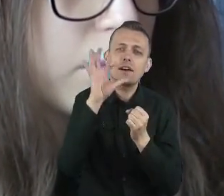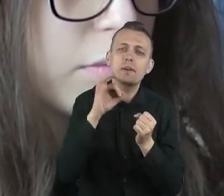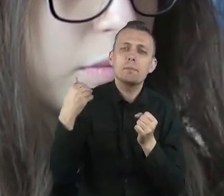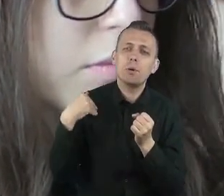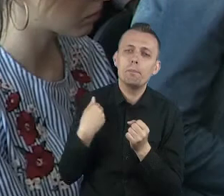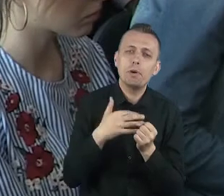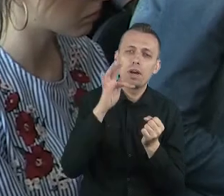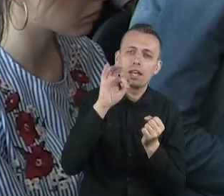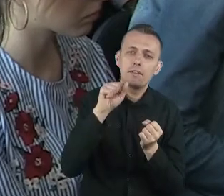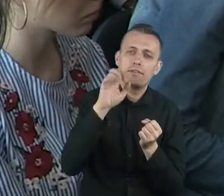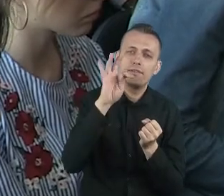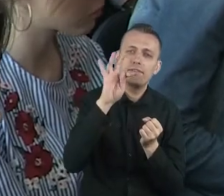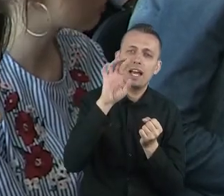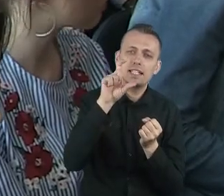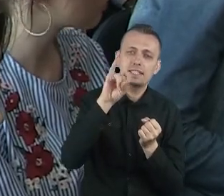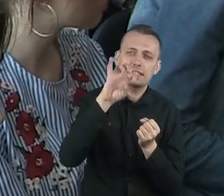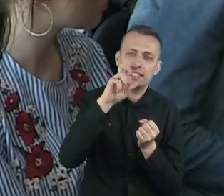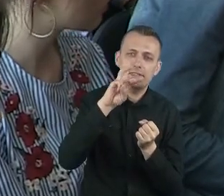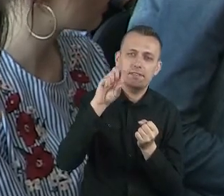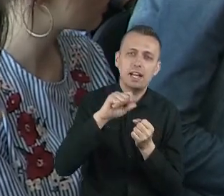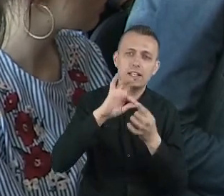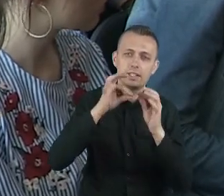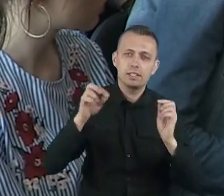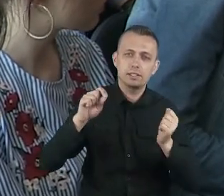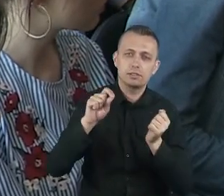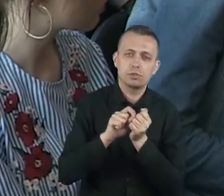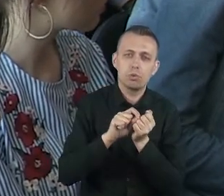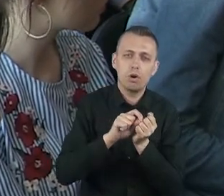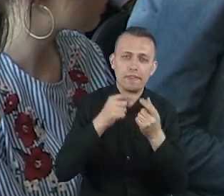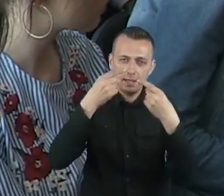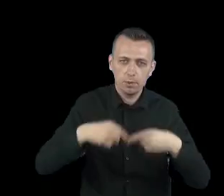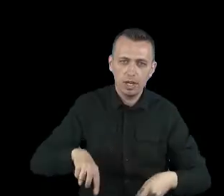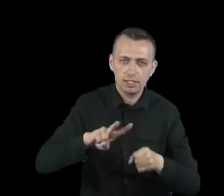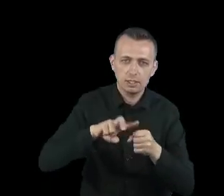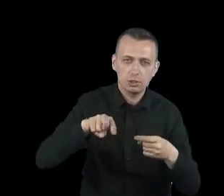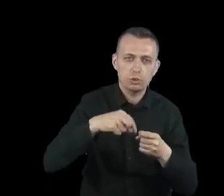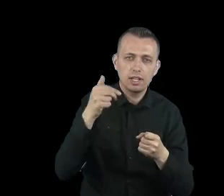Środek Poezji, który potrwa do niedzieli. Dla Wiadomości Dnia, Radosław Wąs.